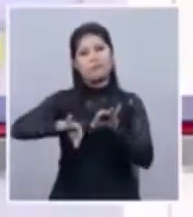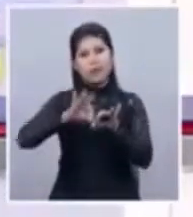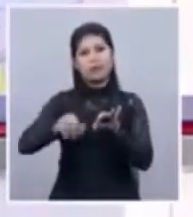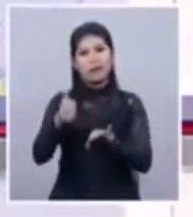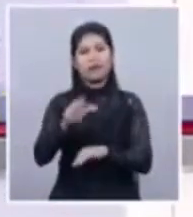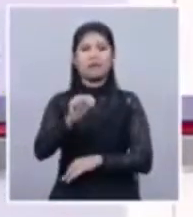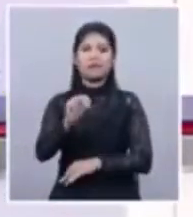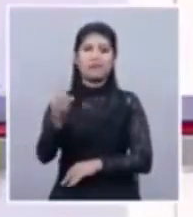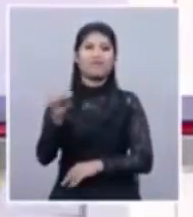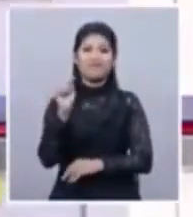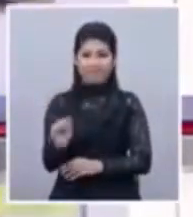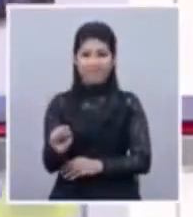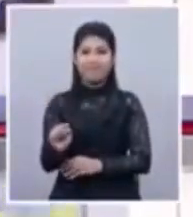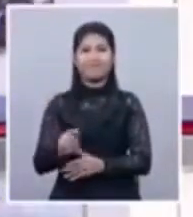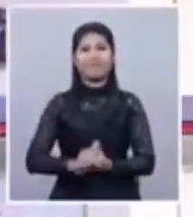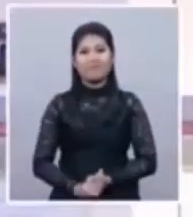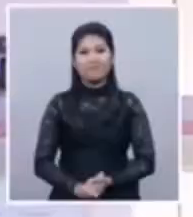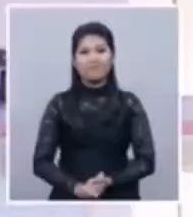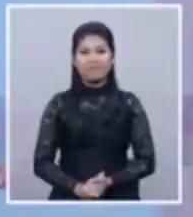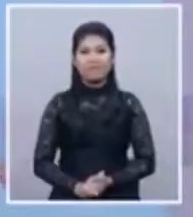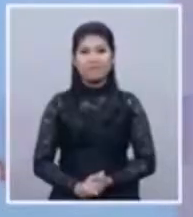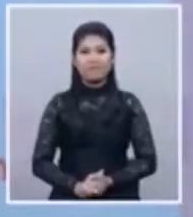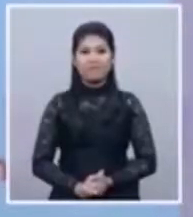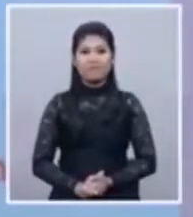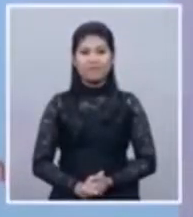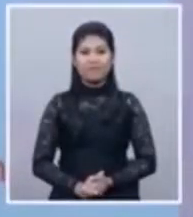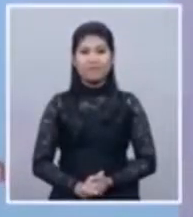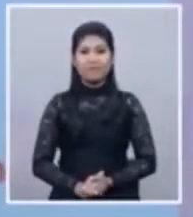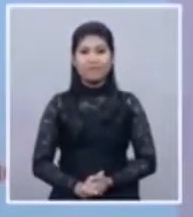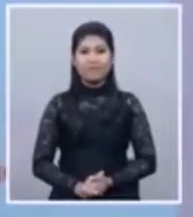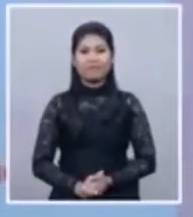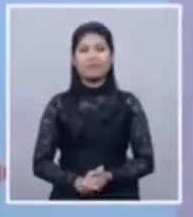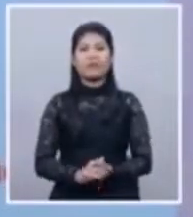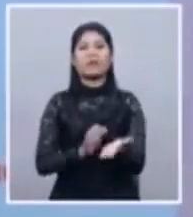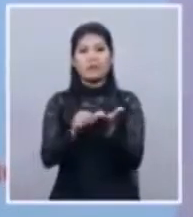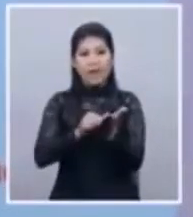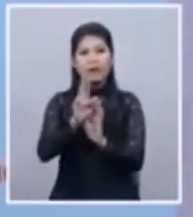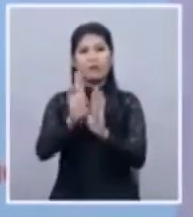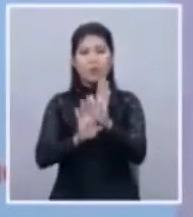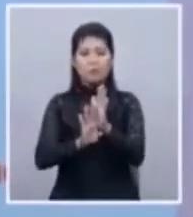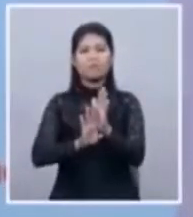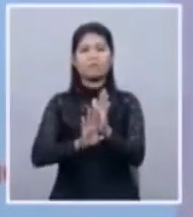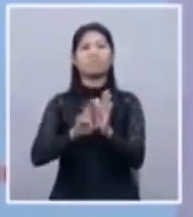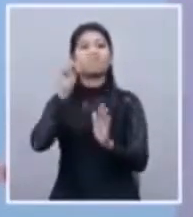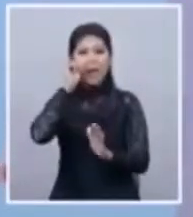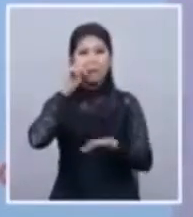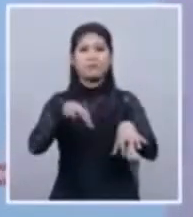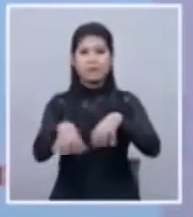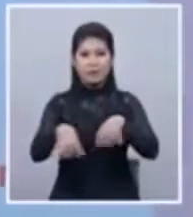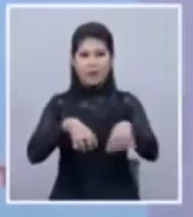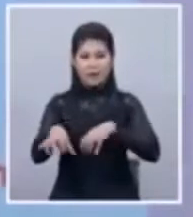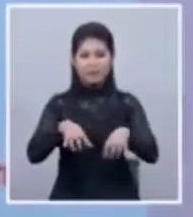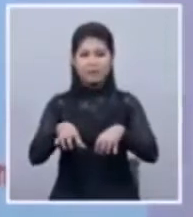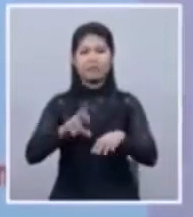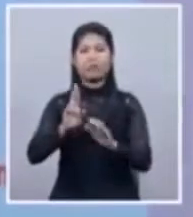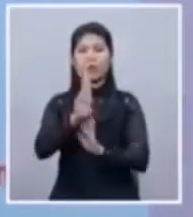งร้อยละ30เลยทีเดียวค่ะ คุณผู้ชมคะการปฏิรูประบบทรัพยากรน้ำทั้งระบบนั้นจำเป็นจะต้องได้รับ